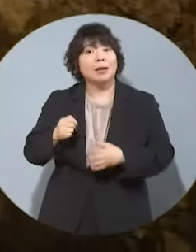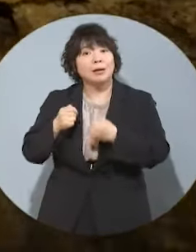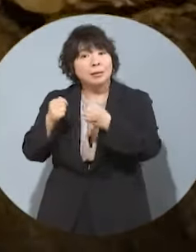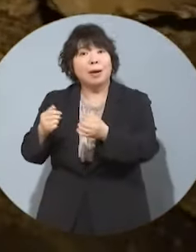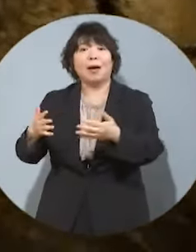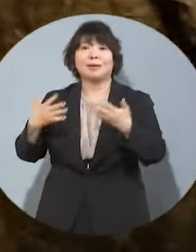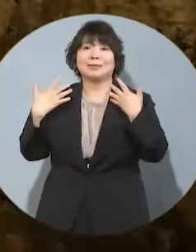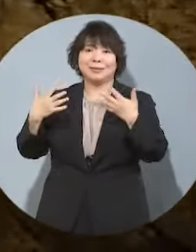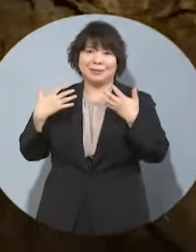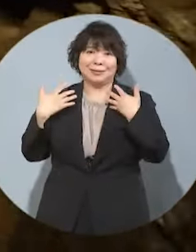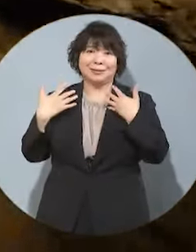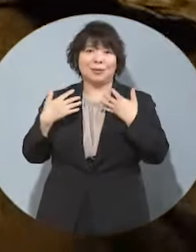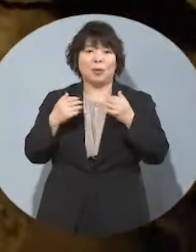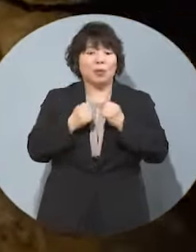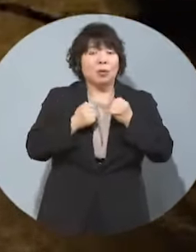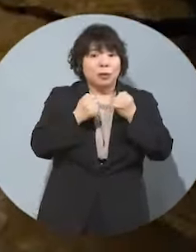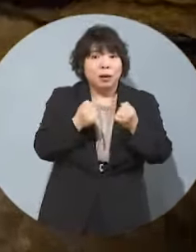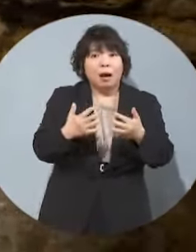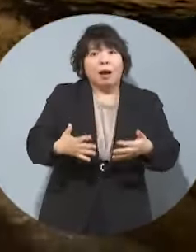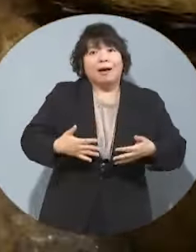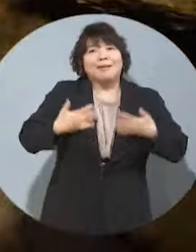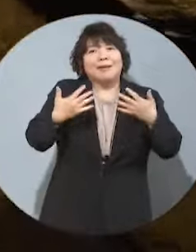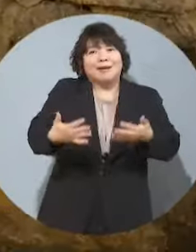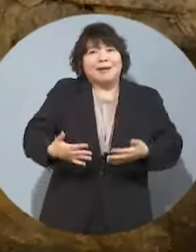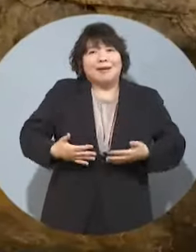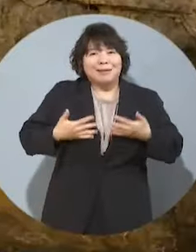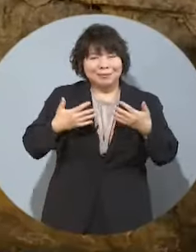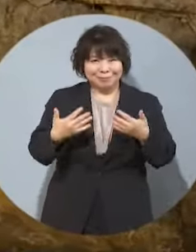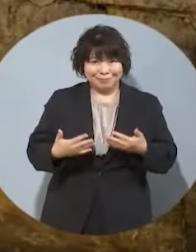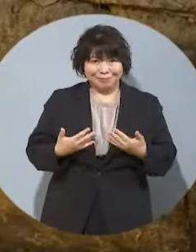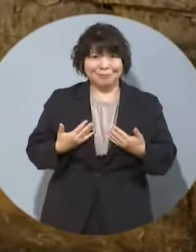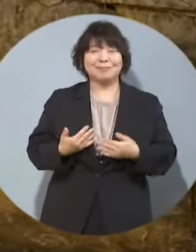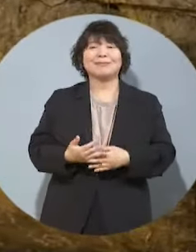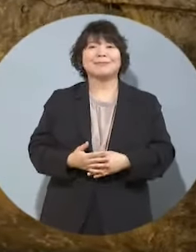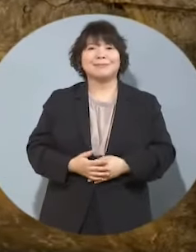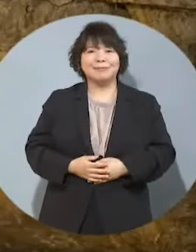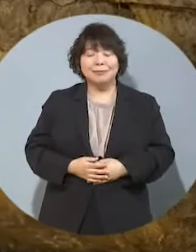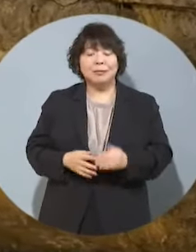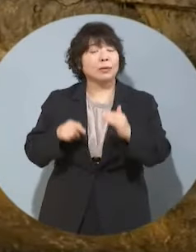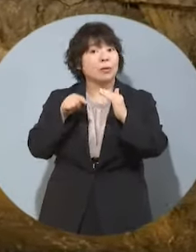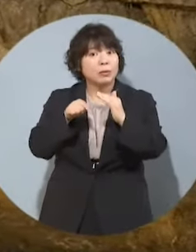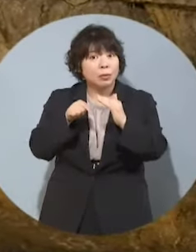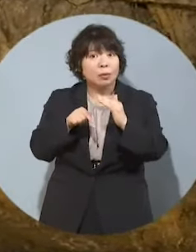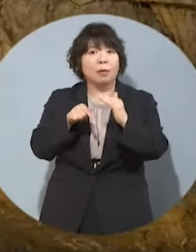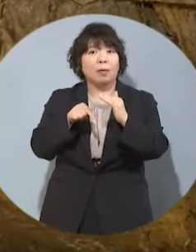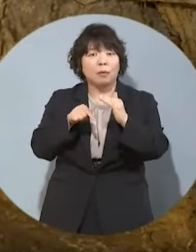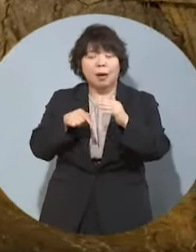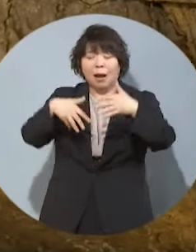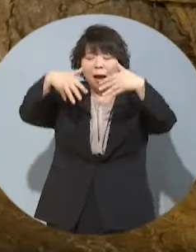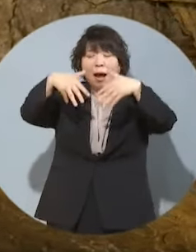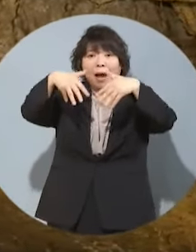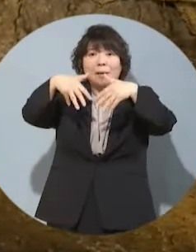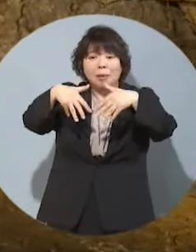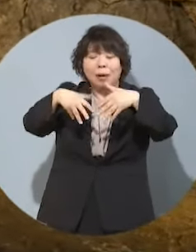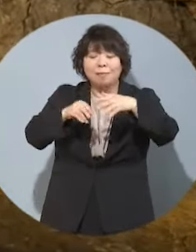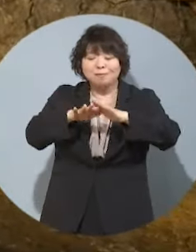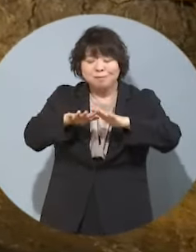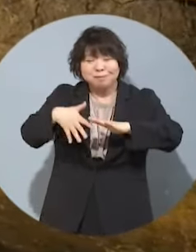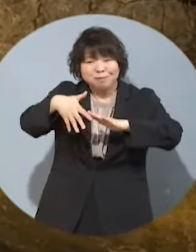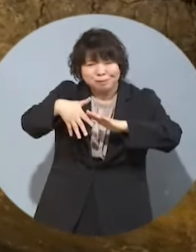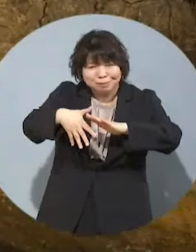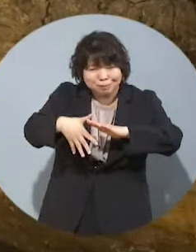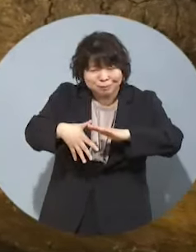涼しく、冬は暖かく感じます。鍾乳洞とは、地面に染み込んだ雨水によって